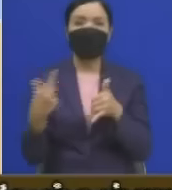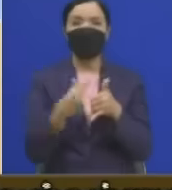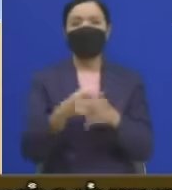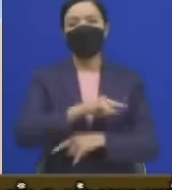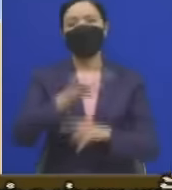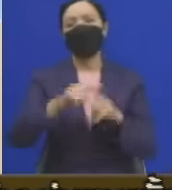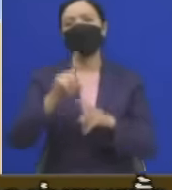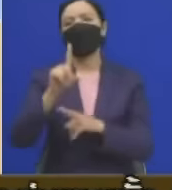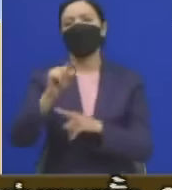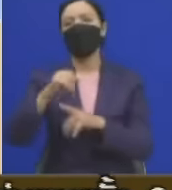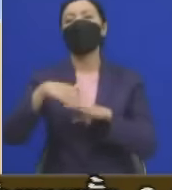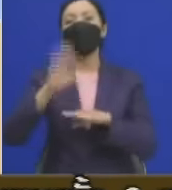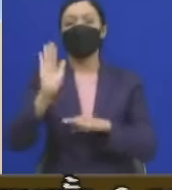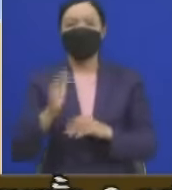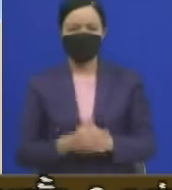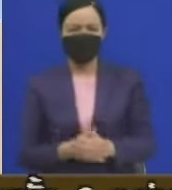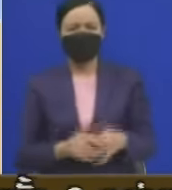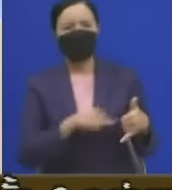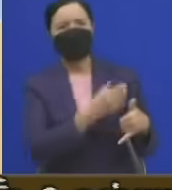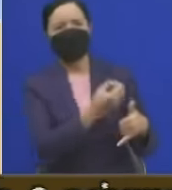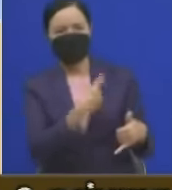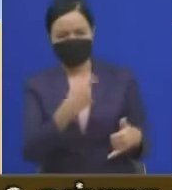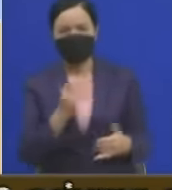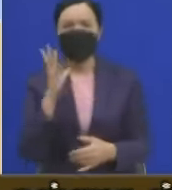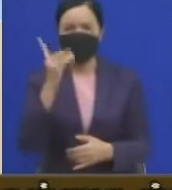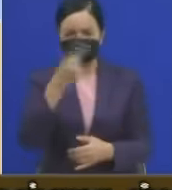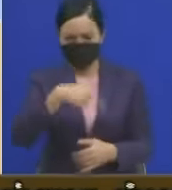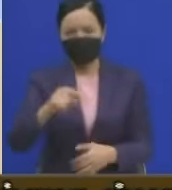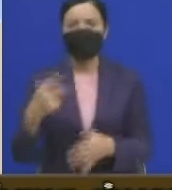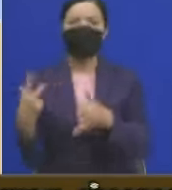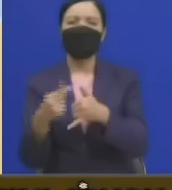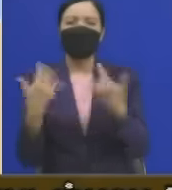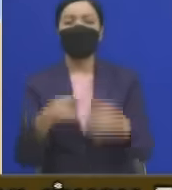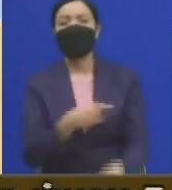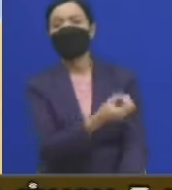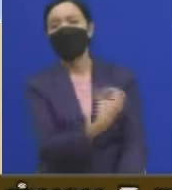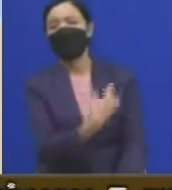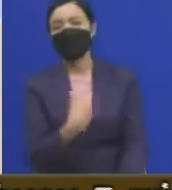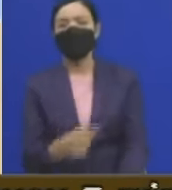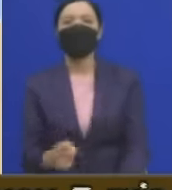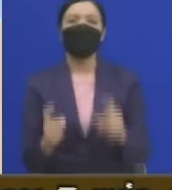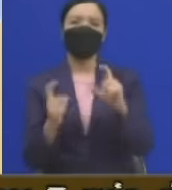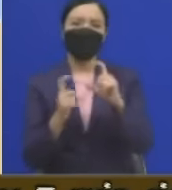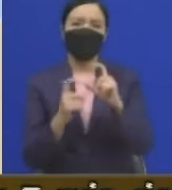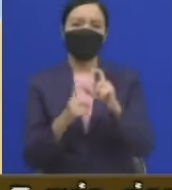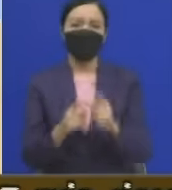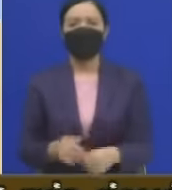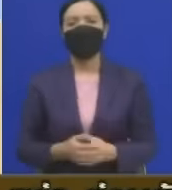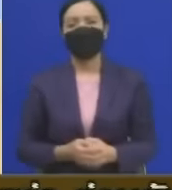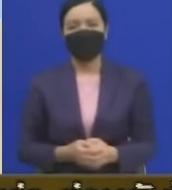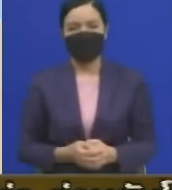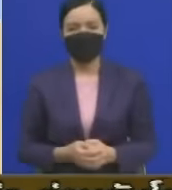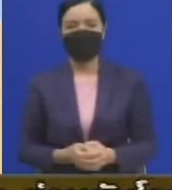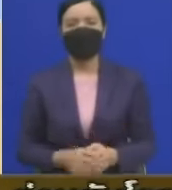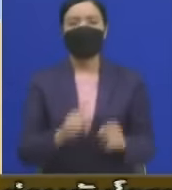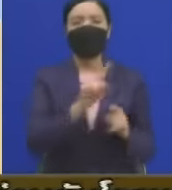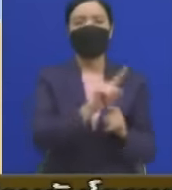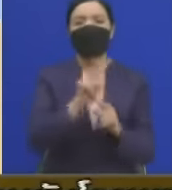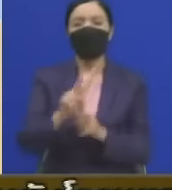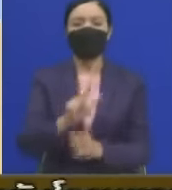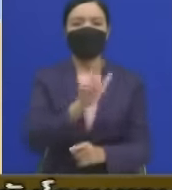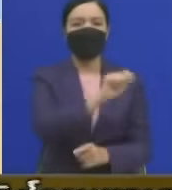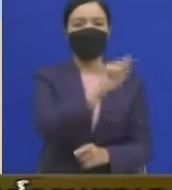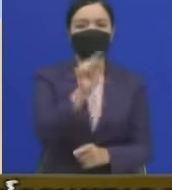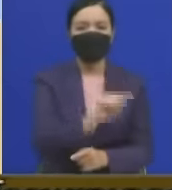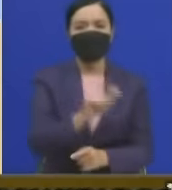าณสักวันที่20กว่านะแกบอกว่าเฮ้ยวันนั้นผมจะไปฉีดแล้วนะ ค ่ ะ แกก็เป็นไฟเซอร์เพราะว่าฉีดแอสตรามา2เข็มแรก ตาม